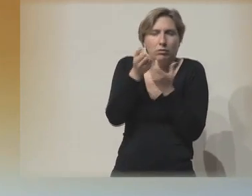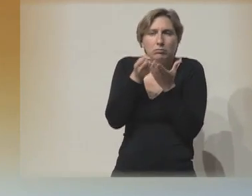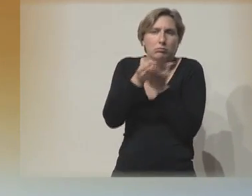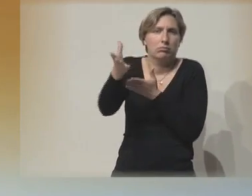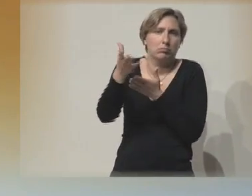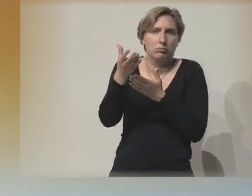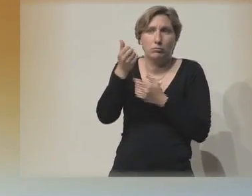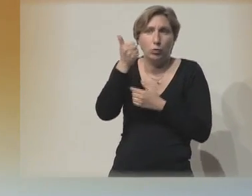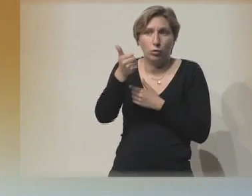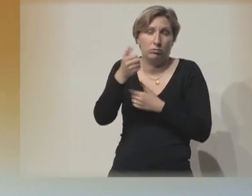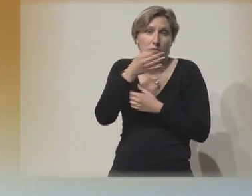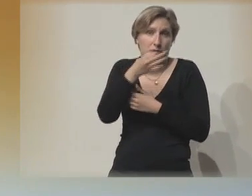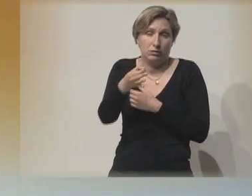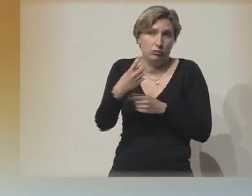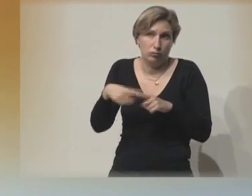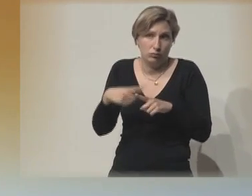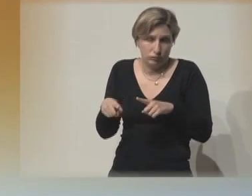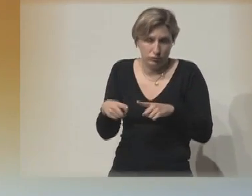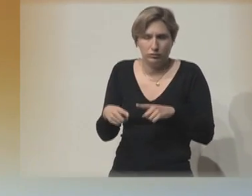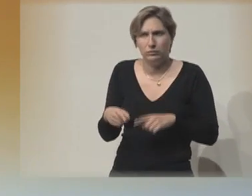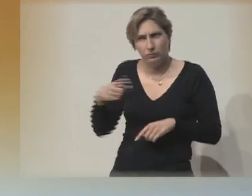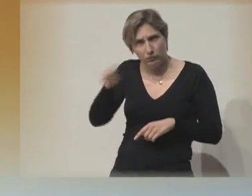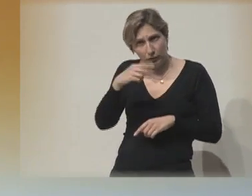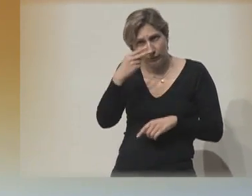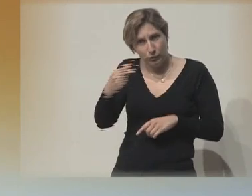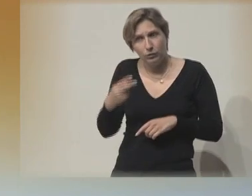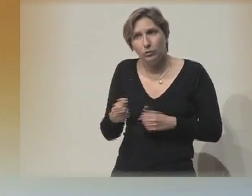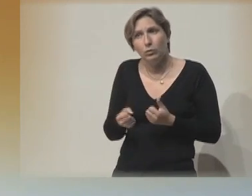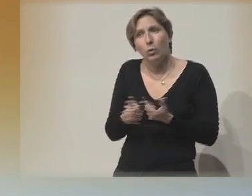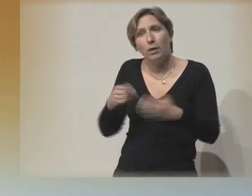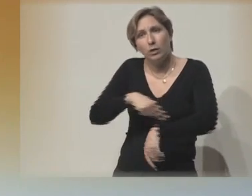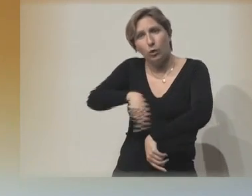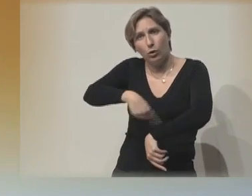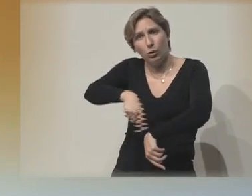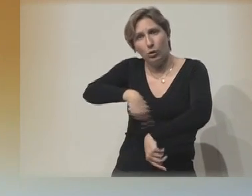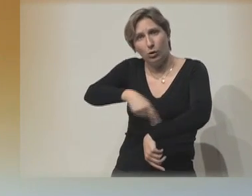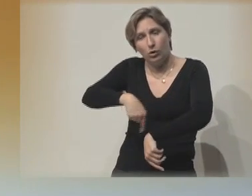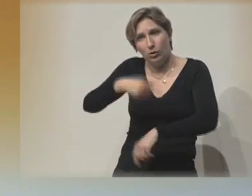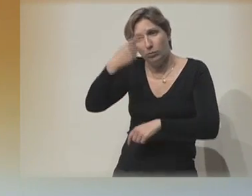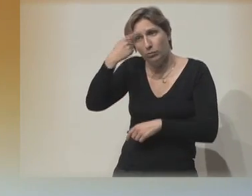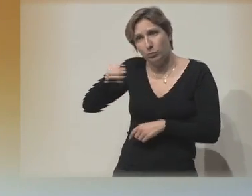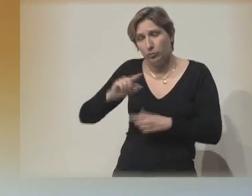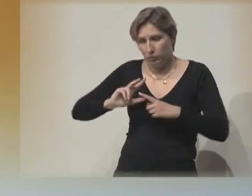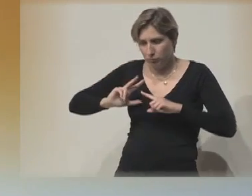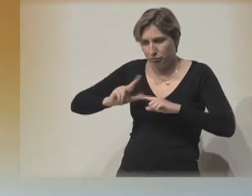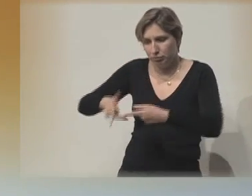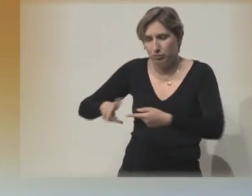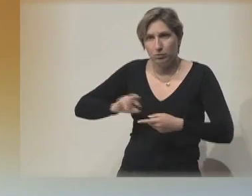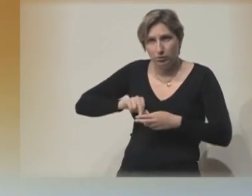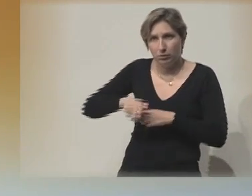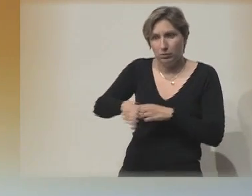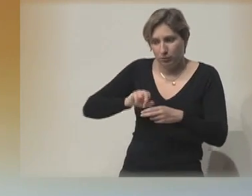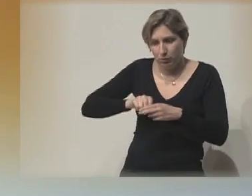j'énonce une seule affirmation. Est-ce que vous avez vu combien d'heures il faut pour faire passer le portique